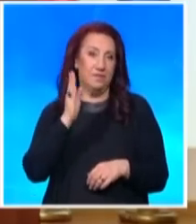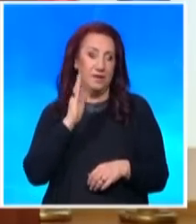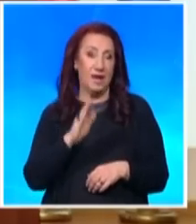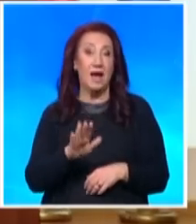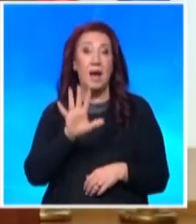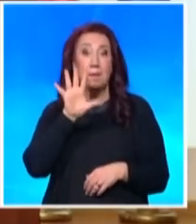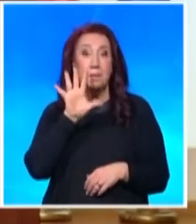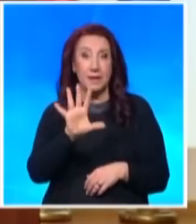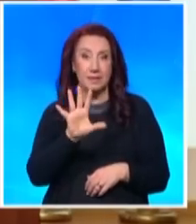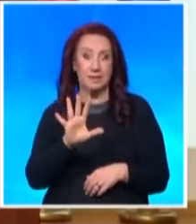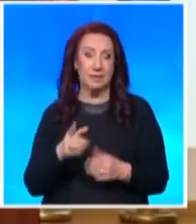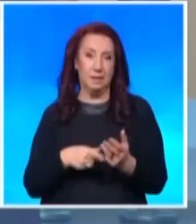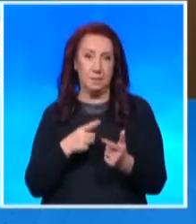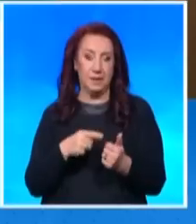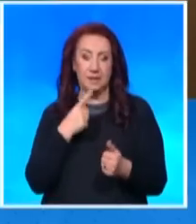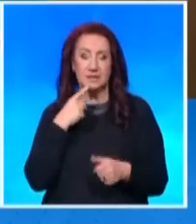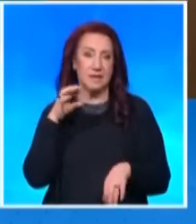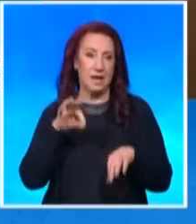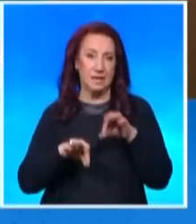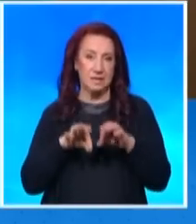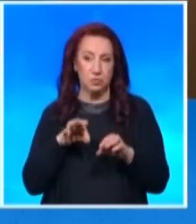близо 2 години.